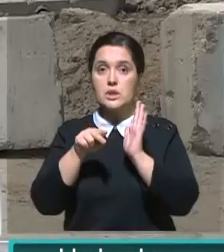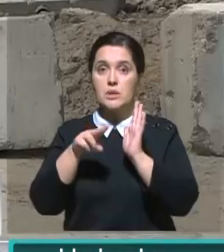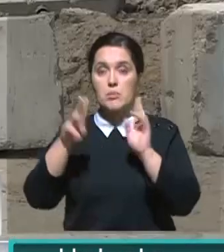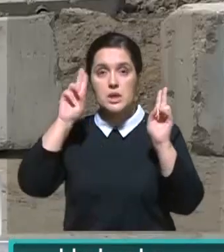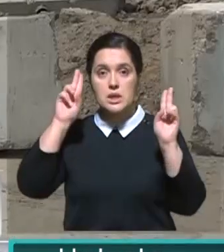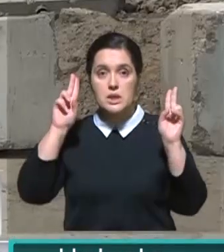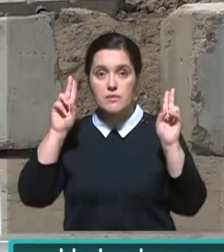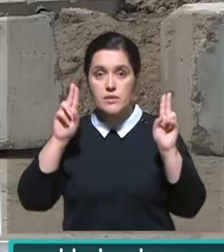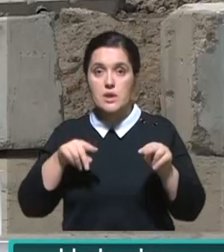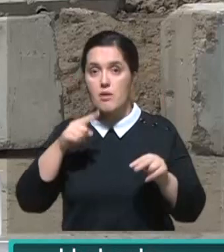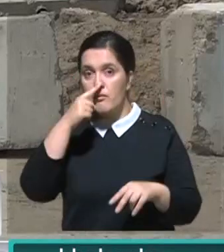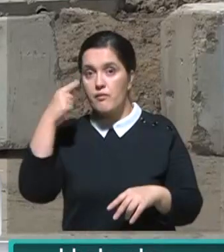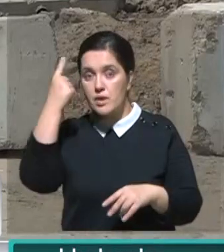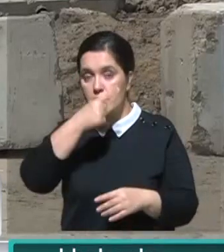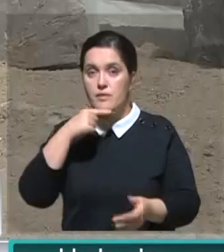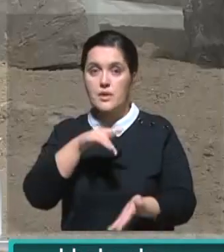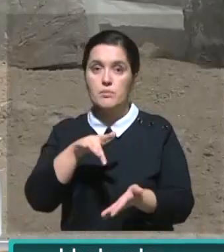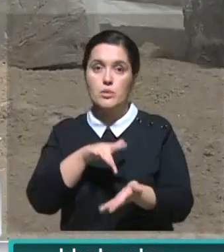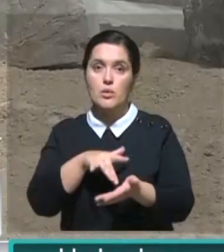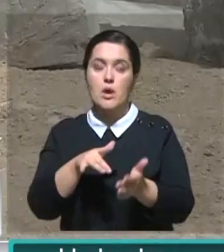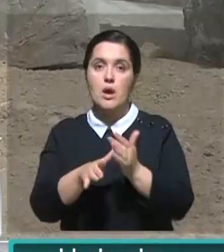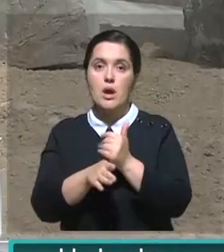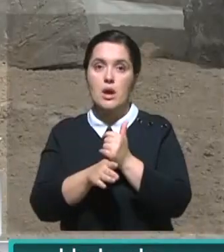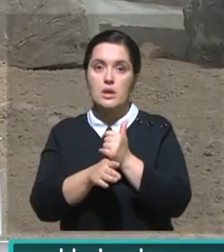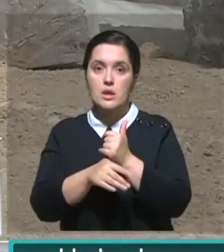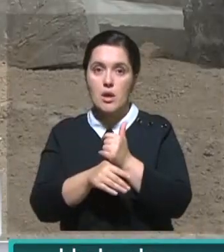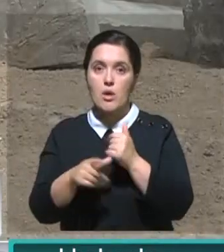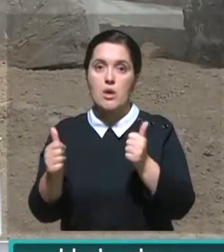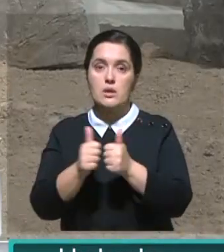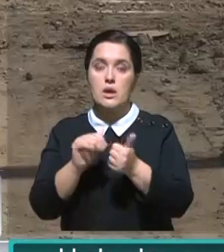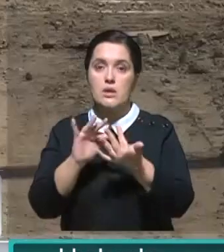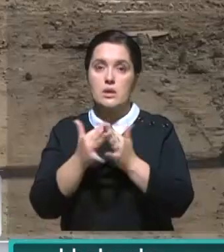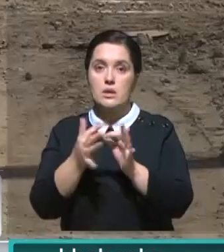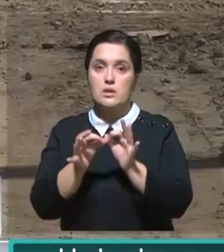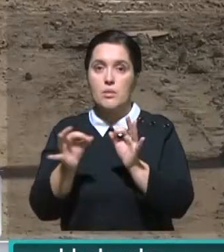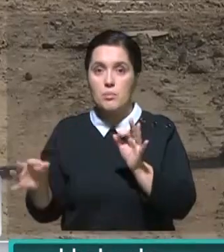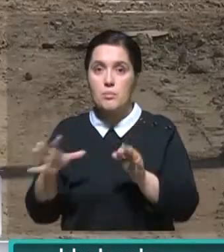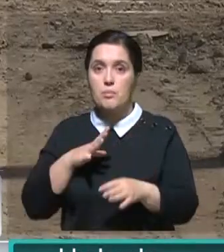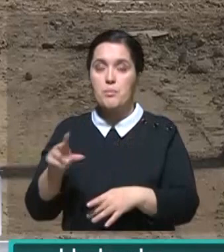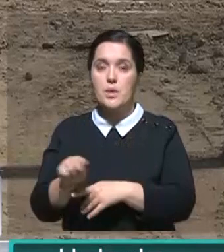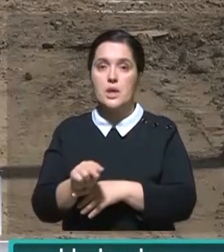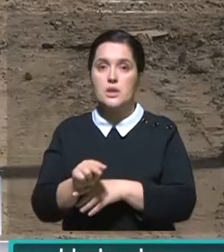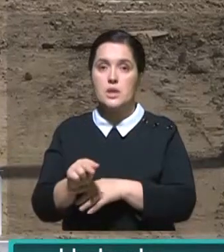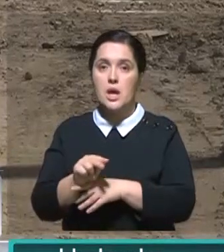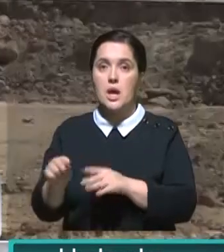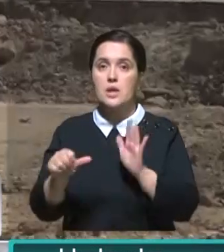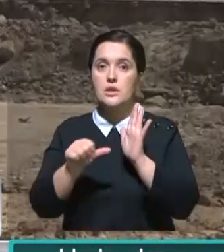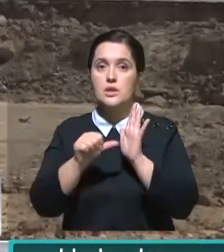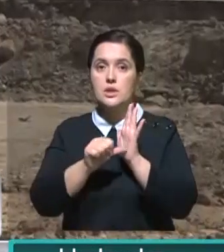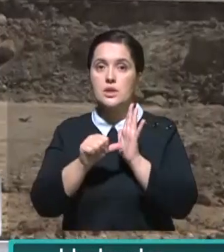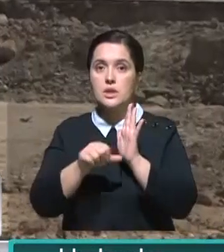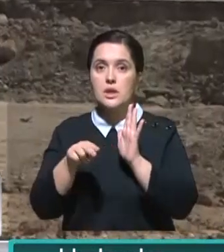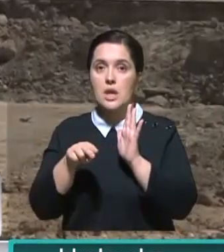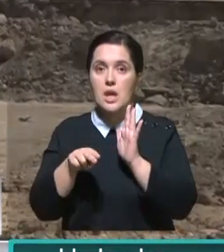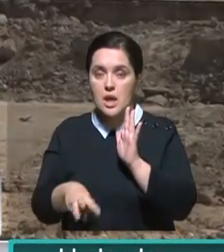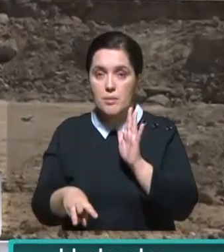6 километров, неизвестно. Отметим, что в этом году в городе Атырау и прилегающих к нему населенных пунктах отремонтировали. Ремонтировано было свыше